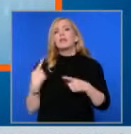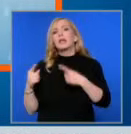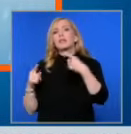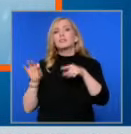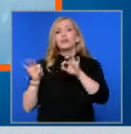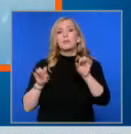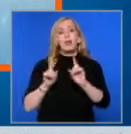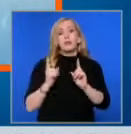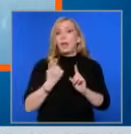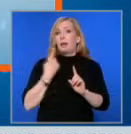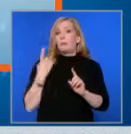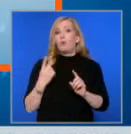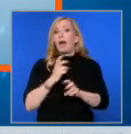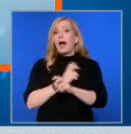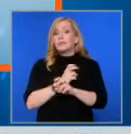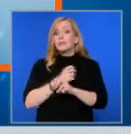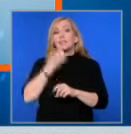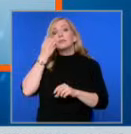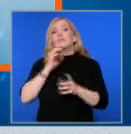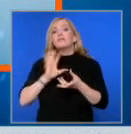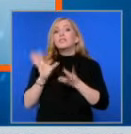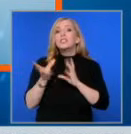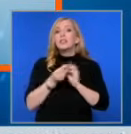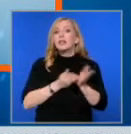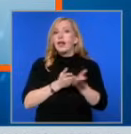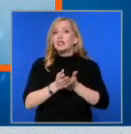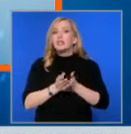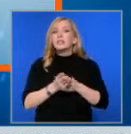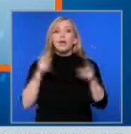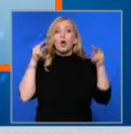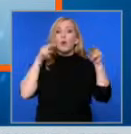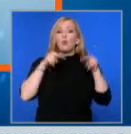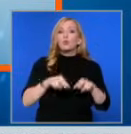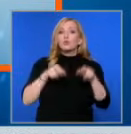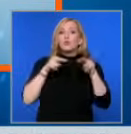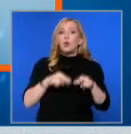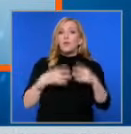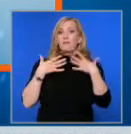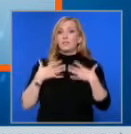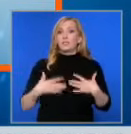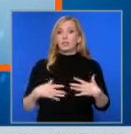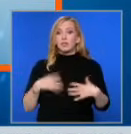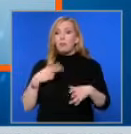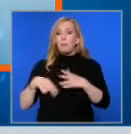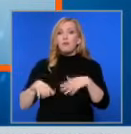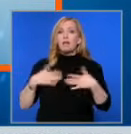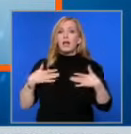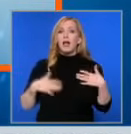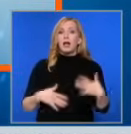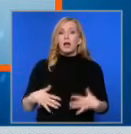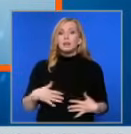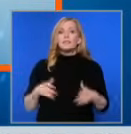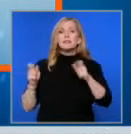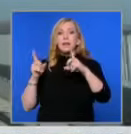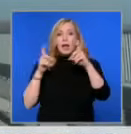не само Австрия. Използват се всички методи за митнически контрол, физическа проверка, сканиране с рентгенови системи,